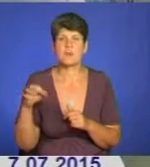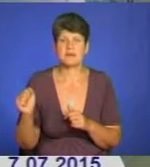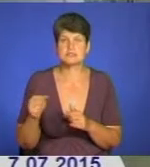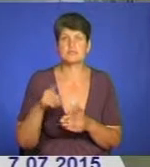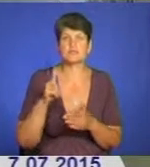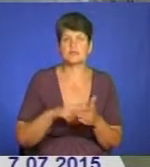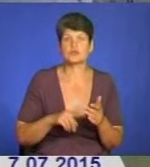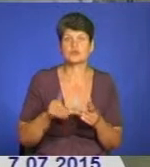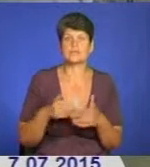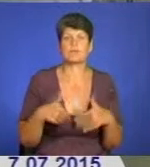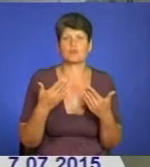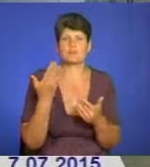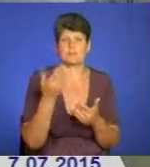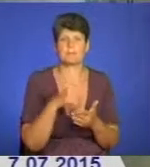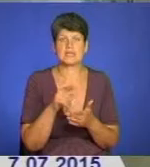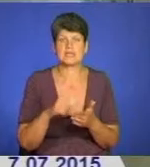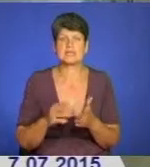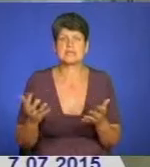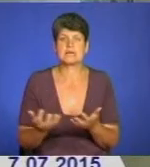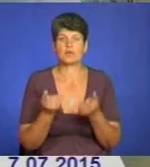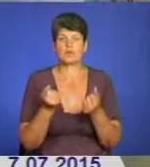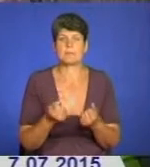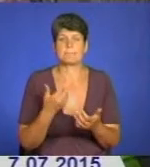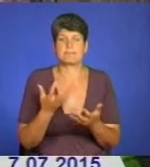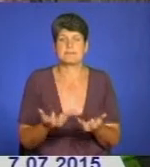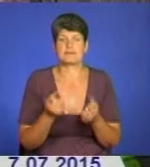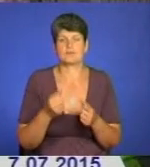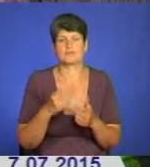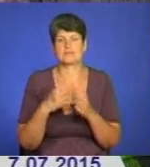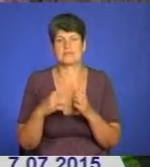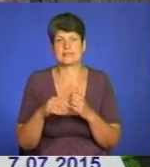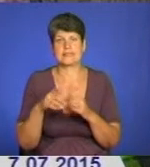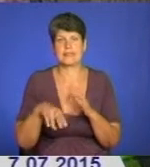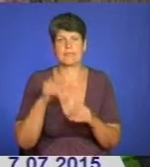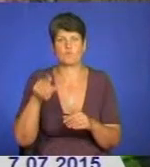сподіваються, що запропоновані ними питання знайдуть підтримку і серед депутатів, і у громади міста.